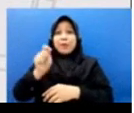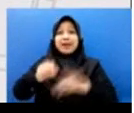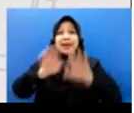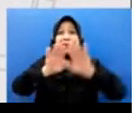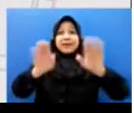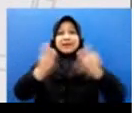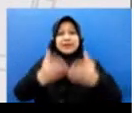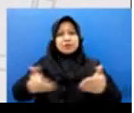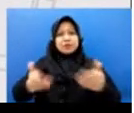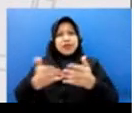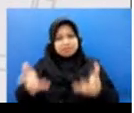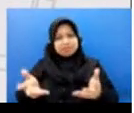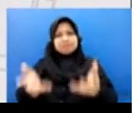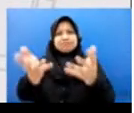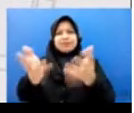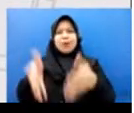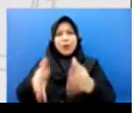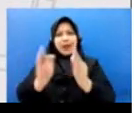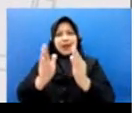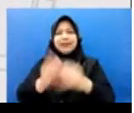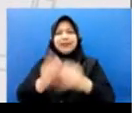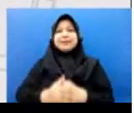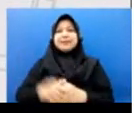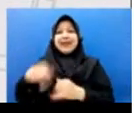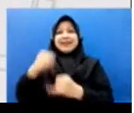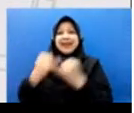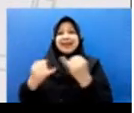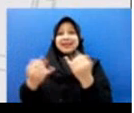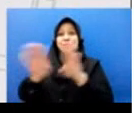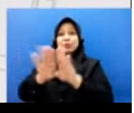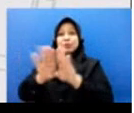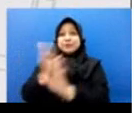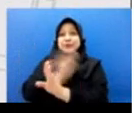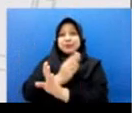Ini yang terakhir dari saya sebelum saya tutup. Misalnya nih, ini